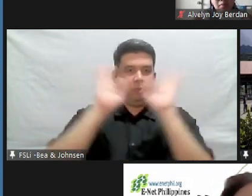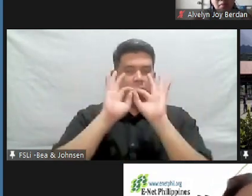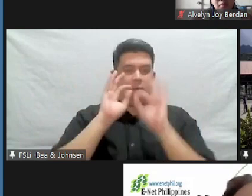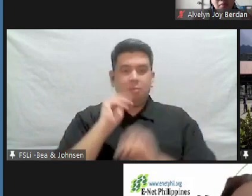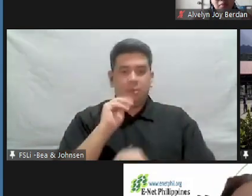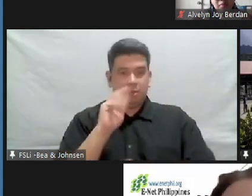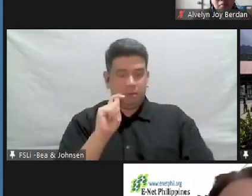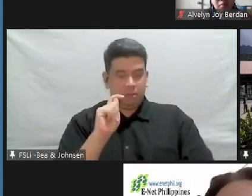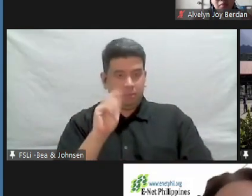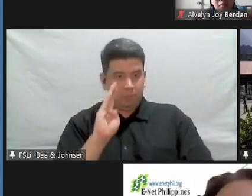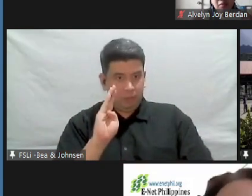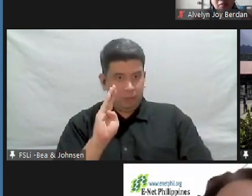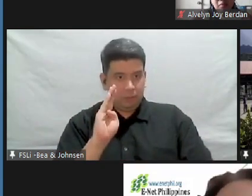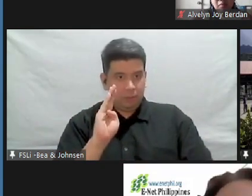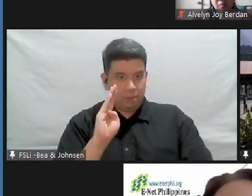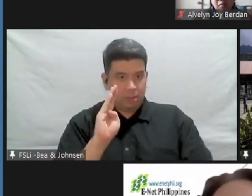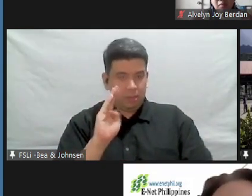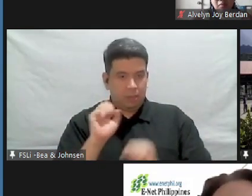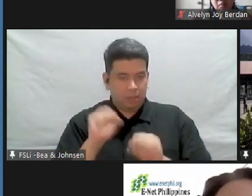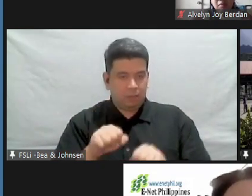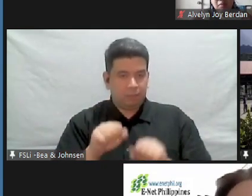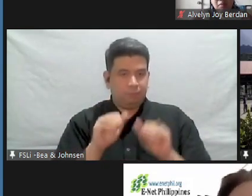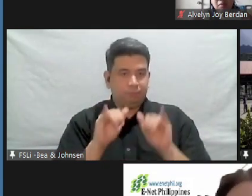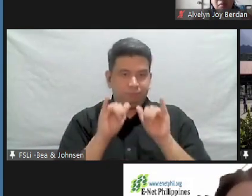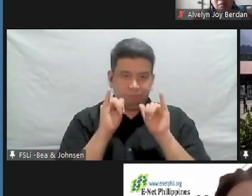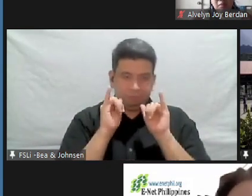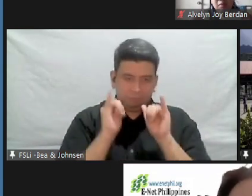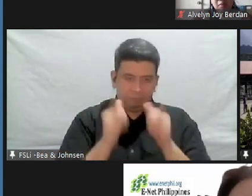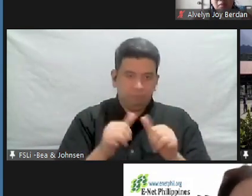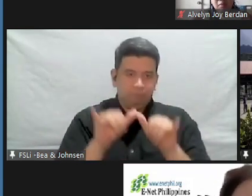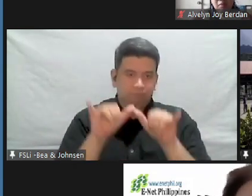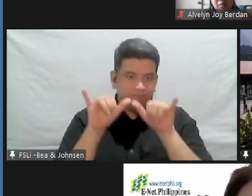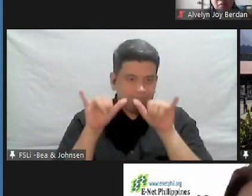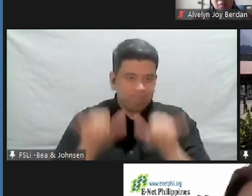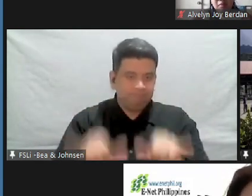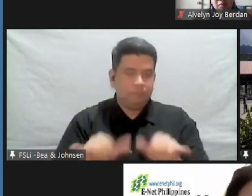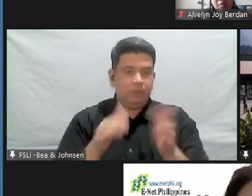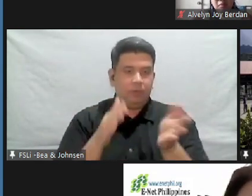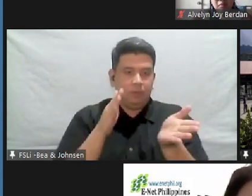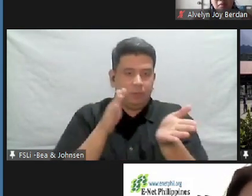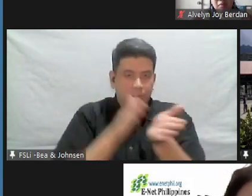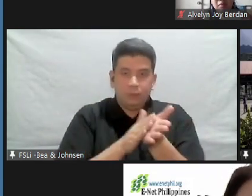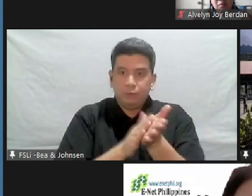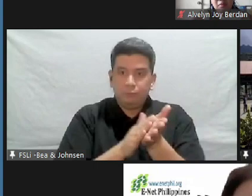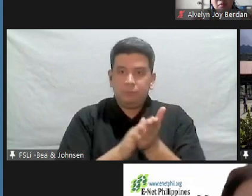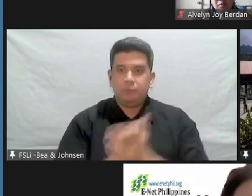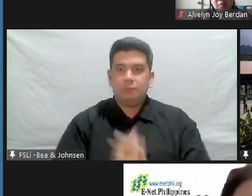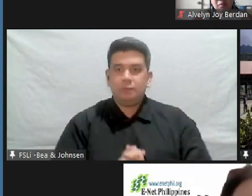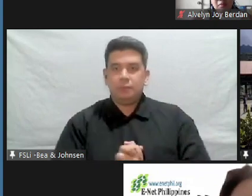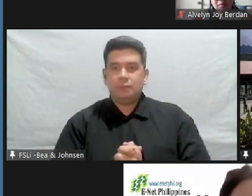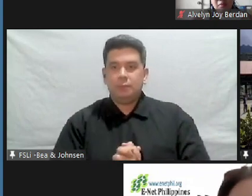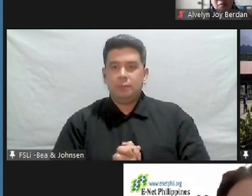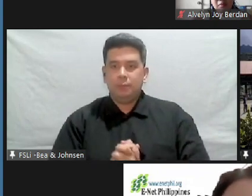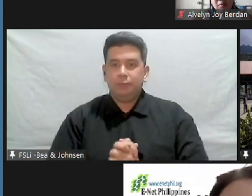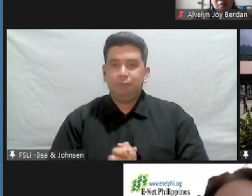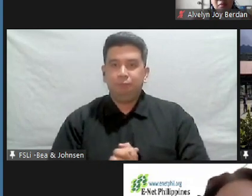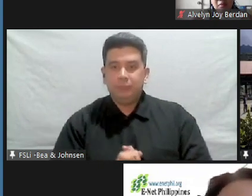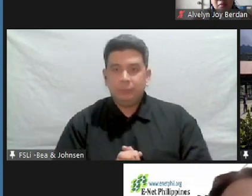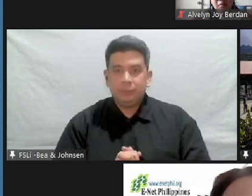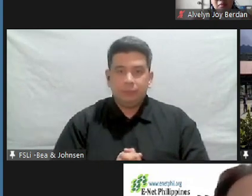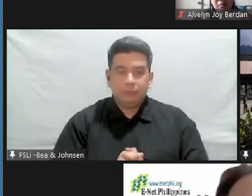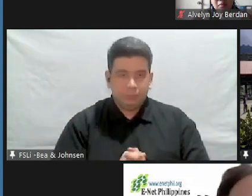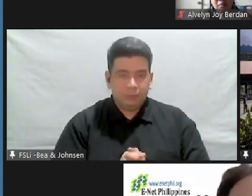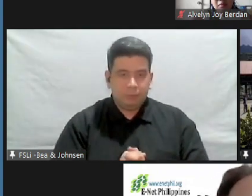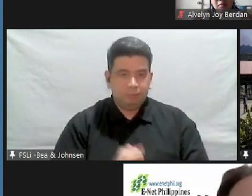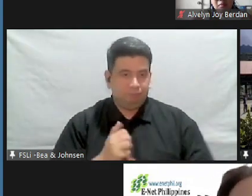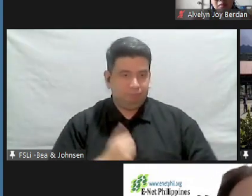sa ating mga paaralan. At yun po, isang magandang ekspresyon ng suporta